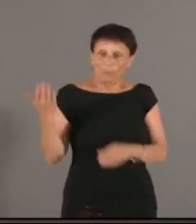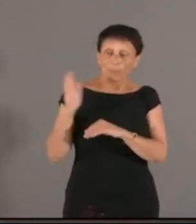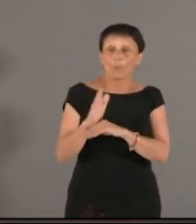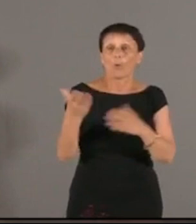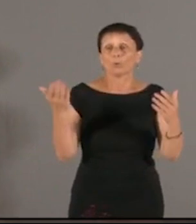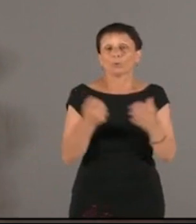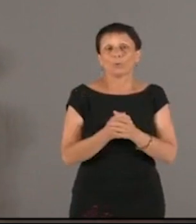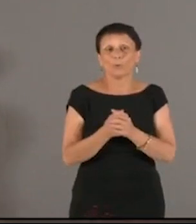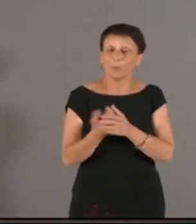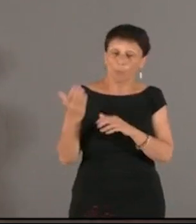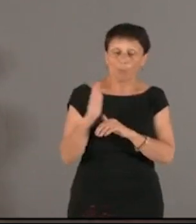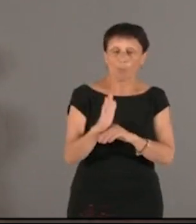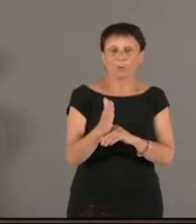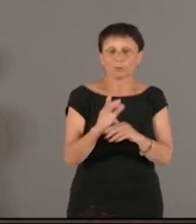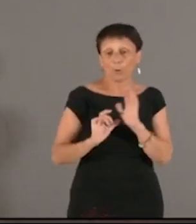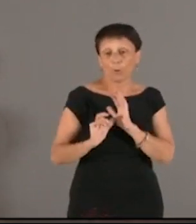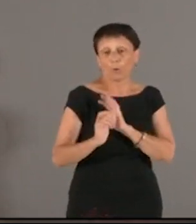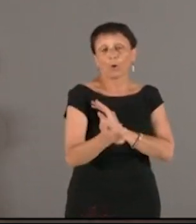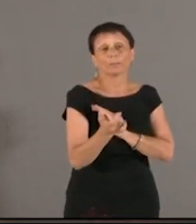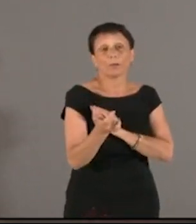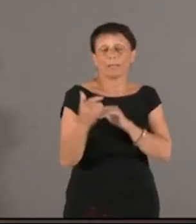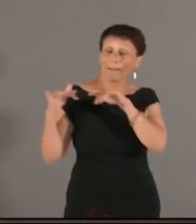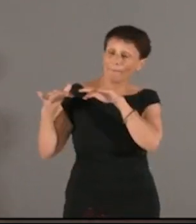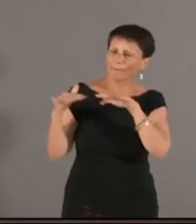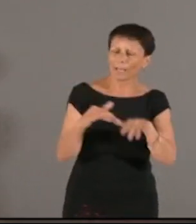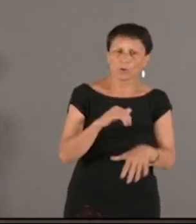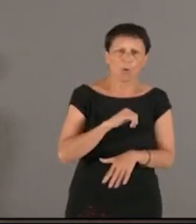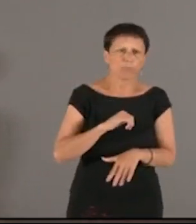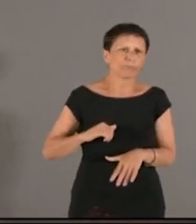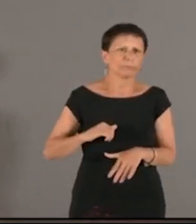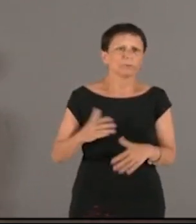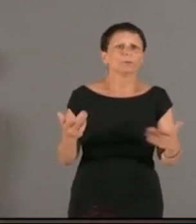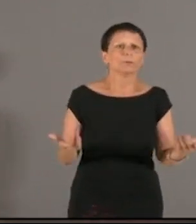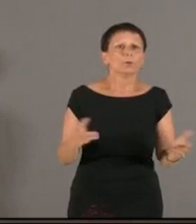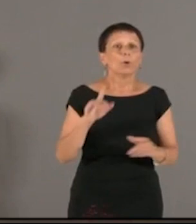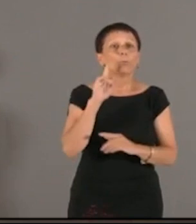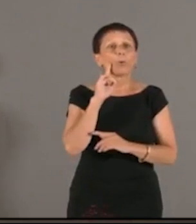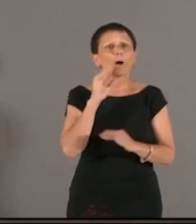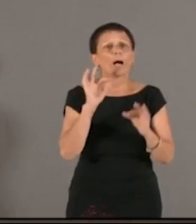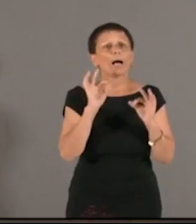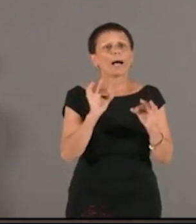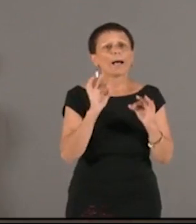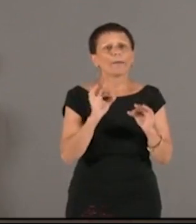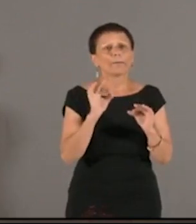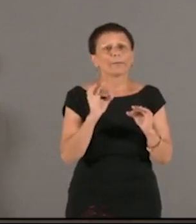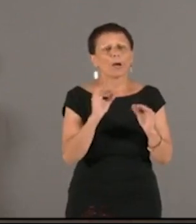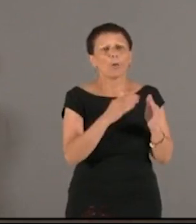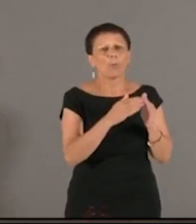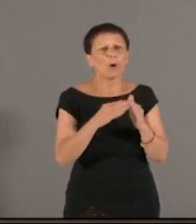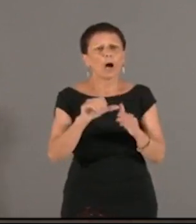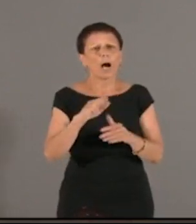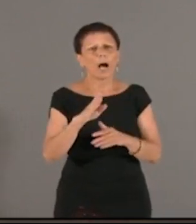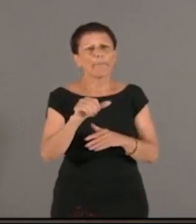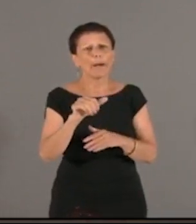manifestions ou nous démontrions les conséquences d'une immigration massive, puisqu'il s'agissait du port des abayas, du